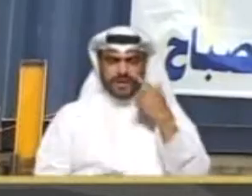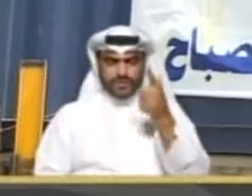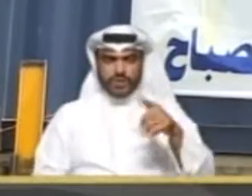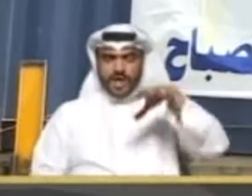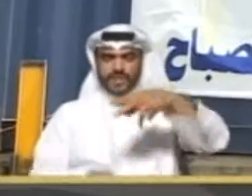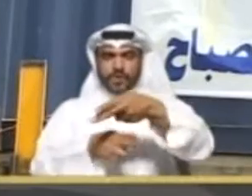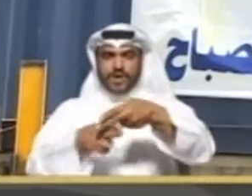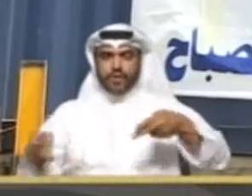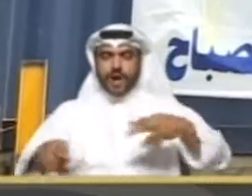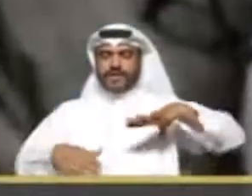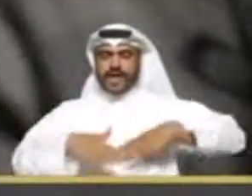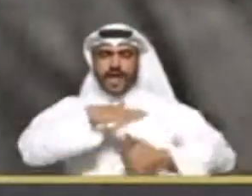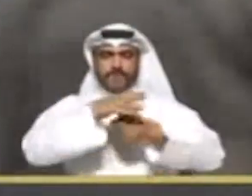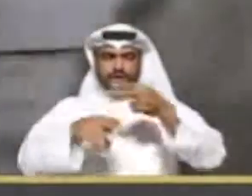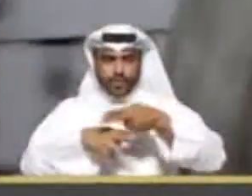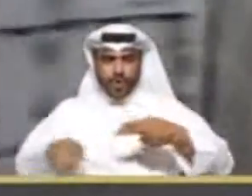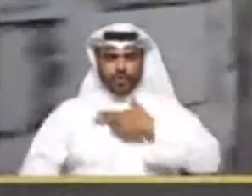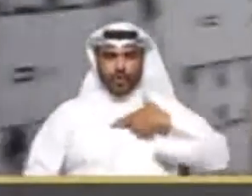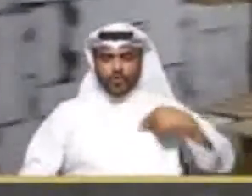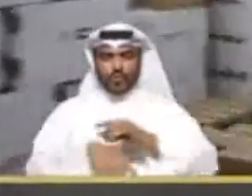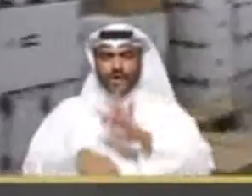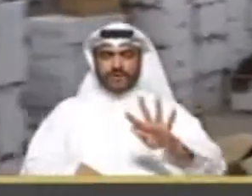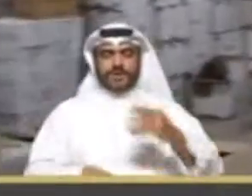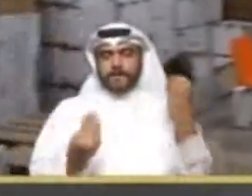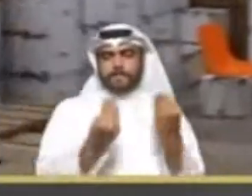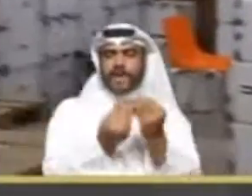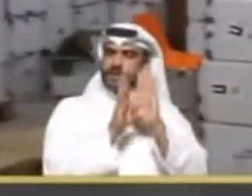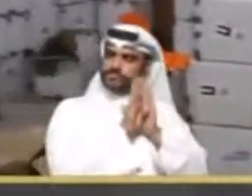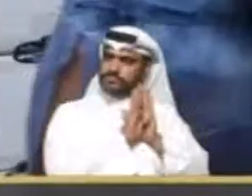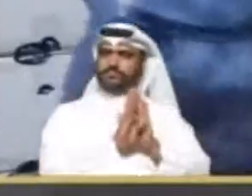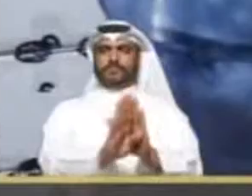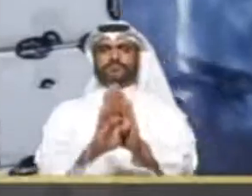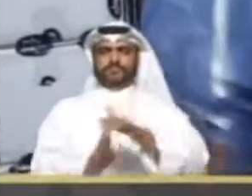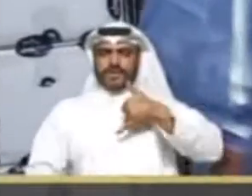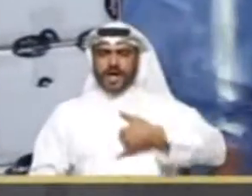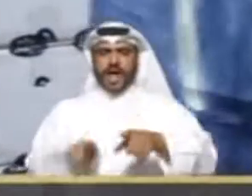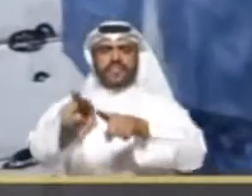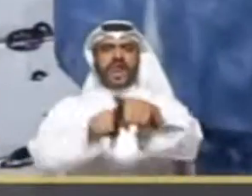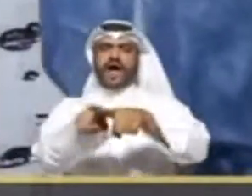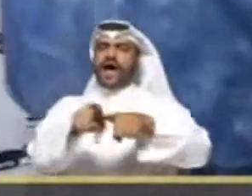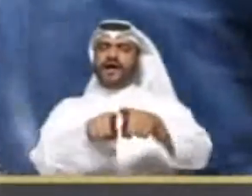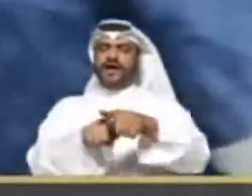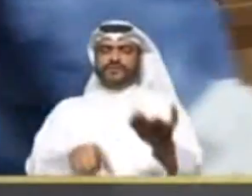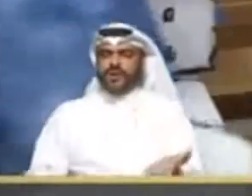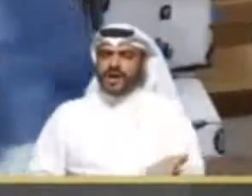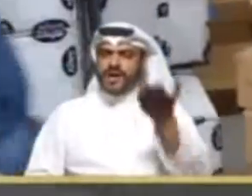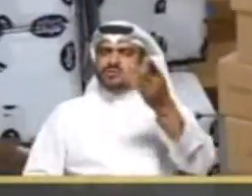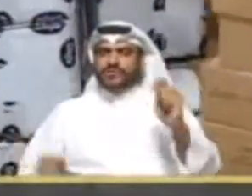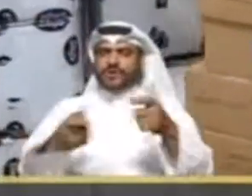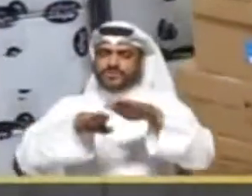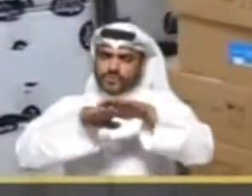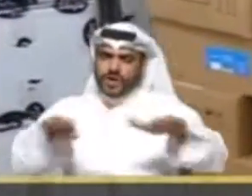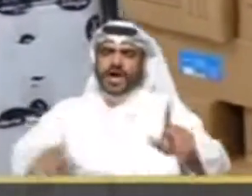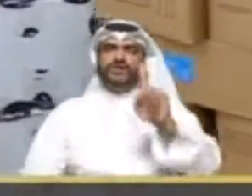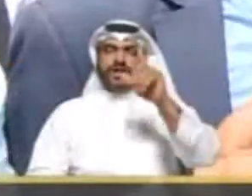دولة الكويت أميرا وحكومة وشعبا تقف مع اليمن وقفة الأخ مع أخاه للنهوض من كبوته